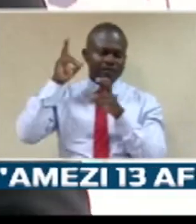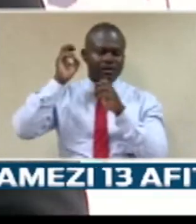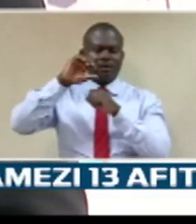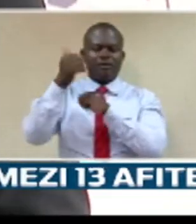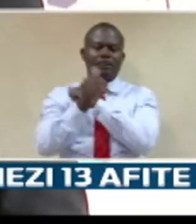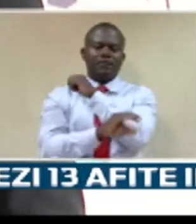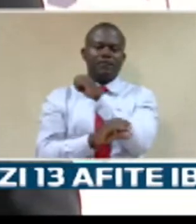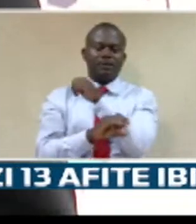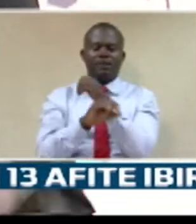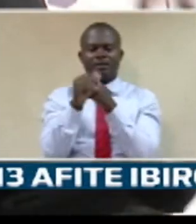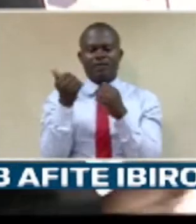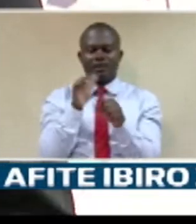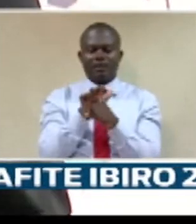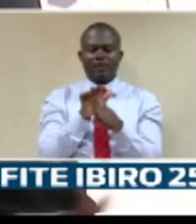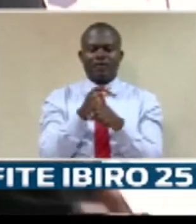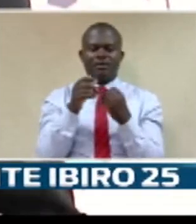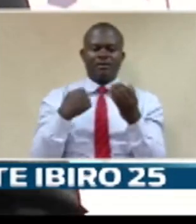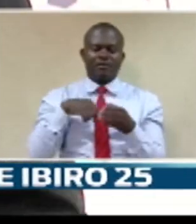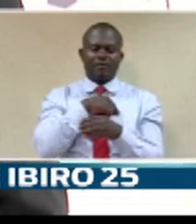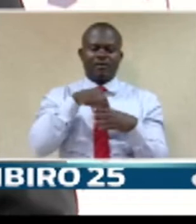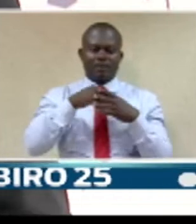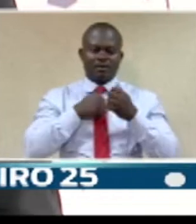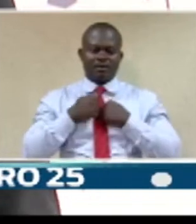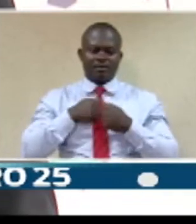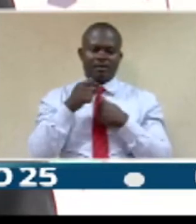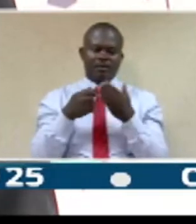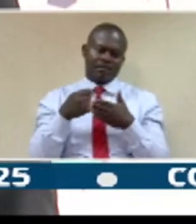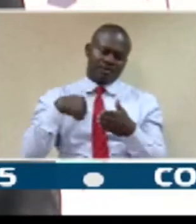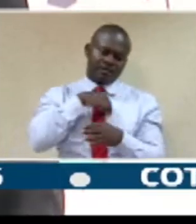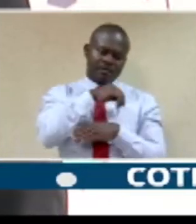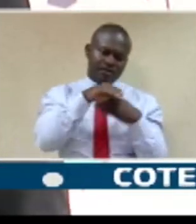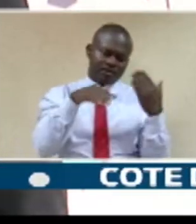ahandi, cyane cyane yuko ari ibintu byacu nk'abanyarwanda, ibintu byacu by'abanyarwanda twese